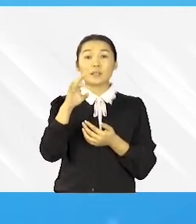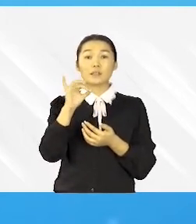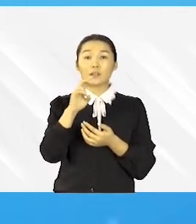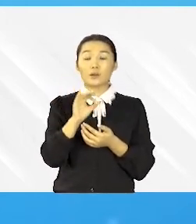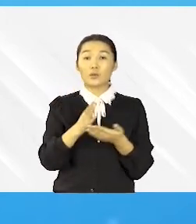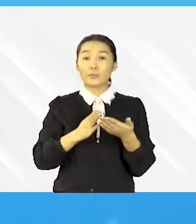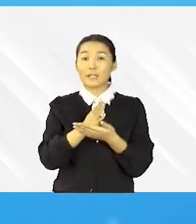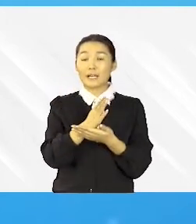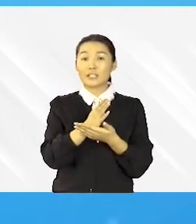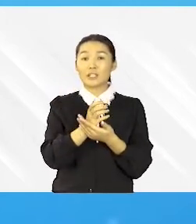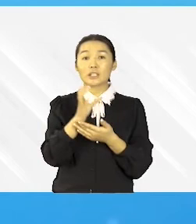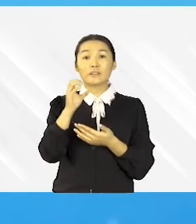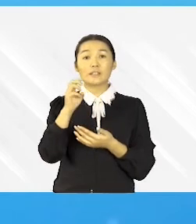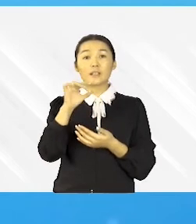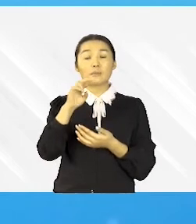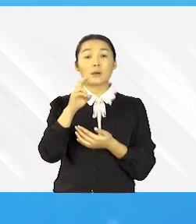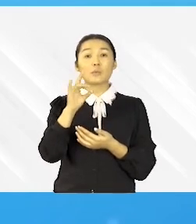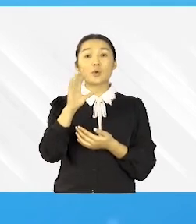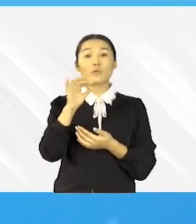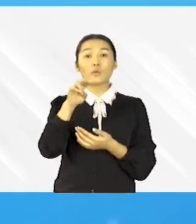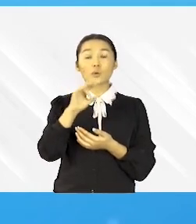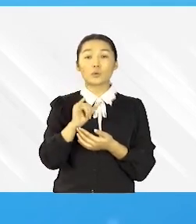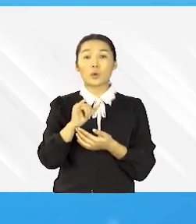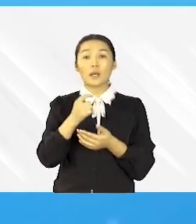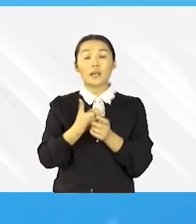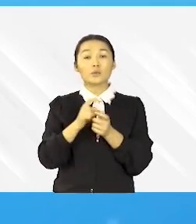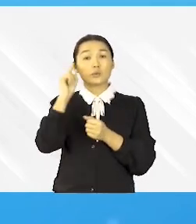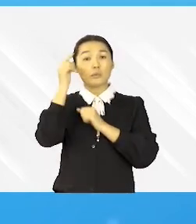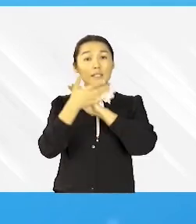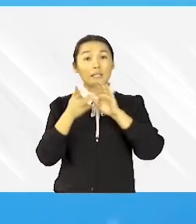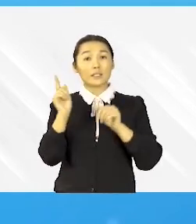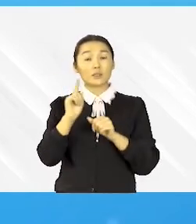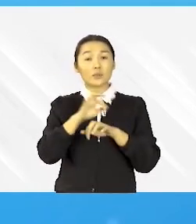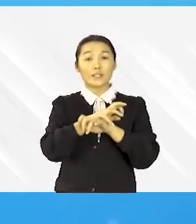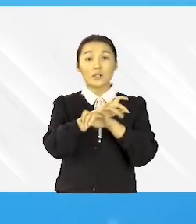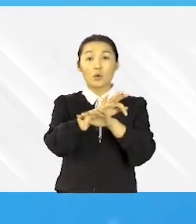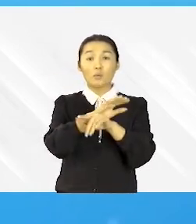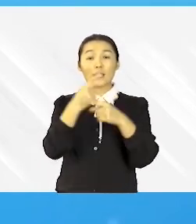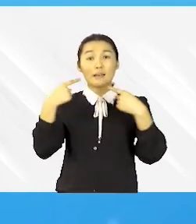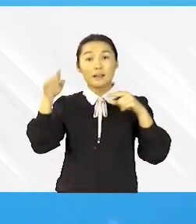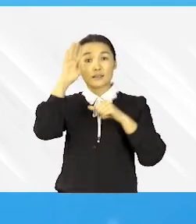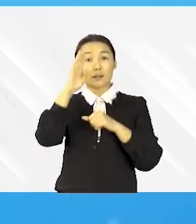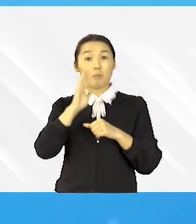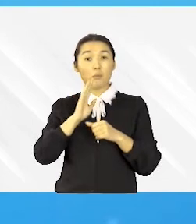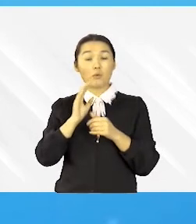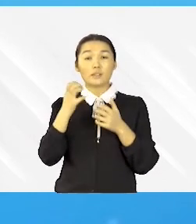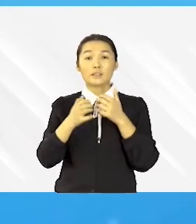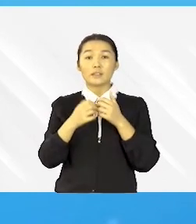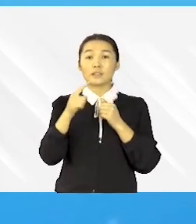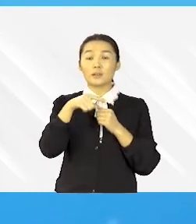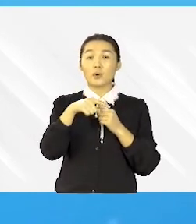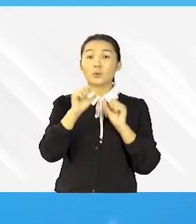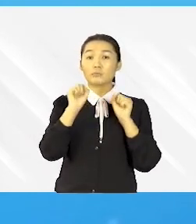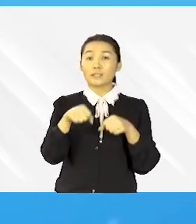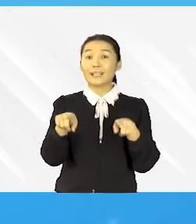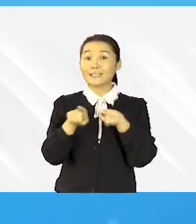семяпроводы. Таким образом, становится понятным, что насекомые раздельнополые, хотя нужно знать о том, что среди них могут быть и